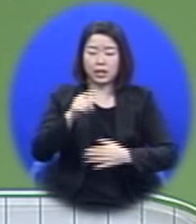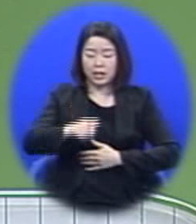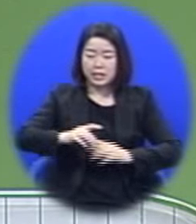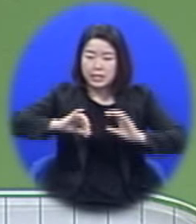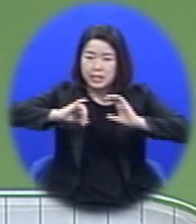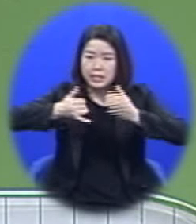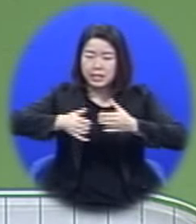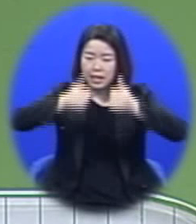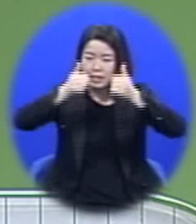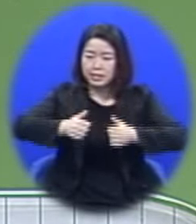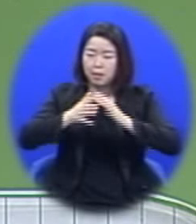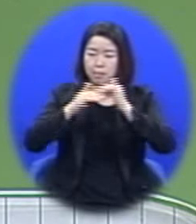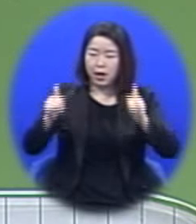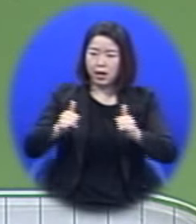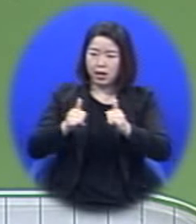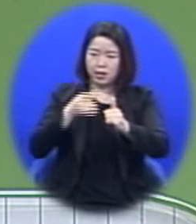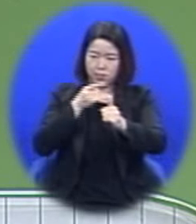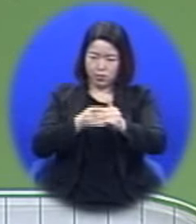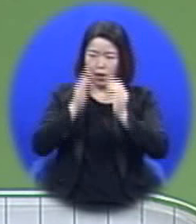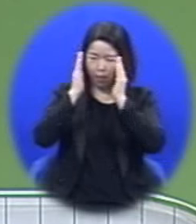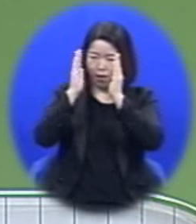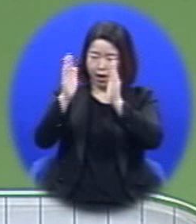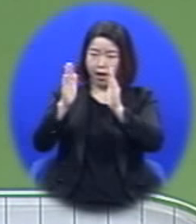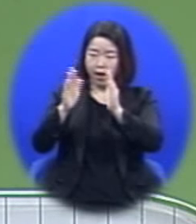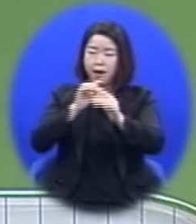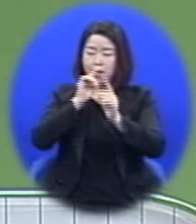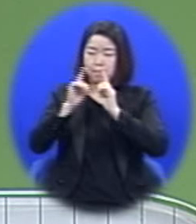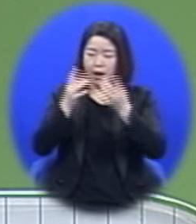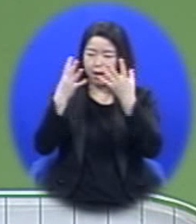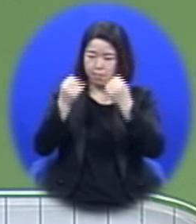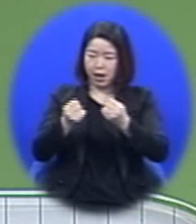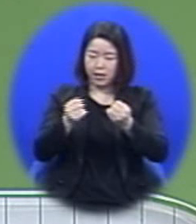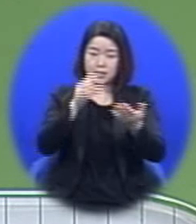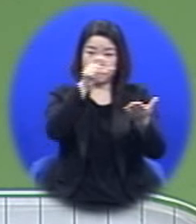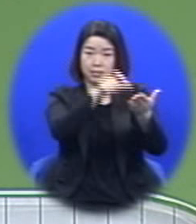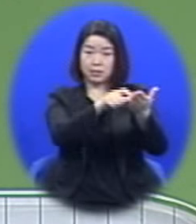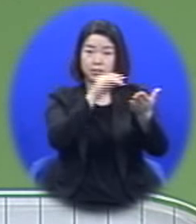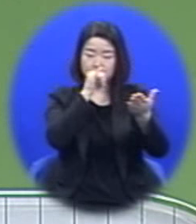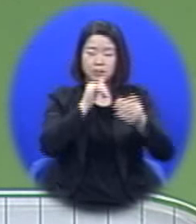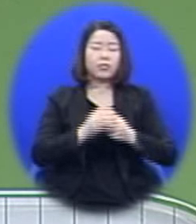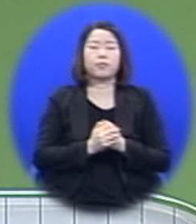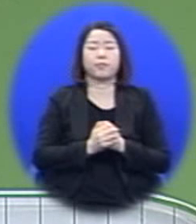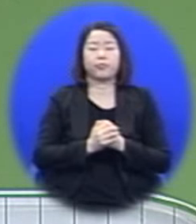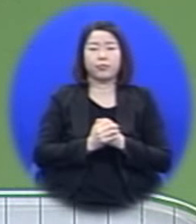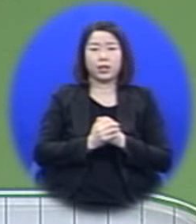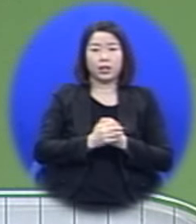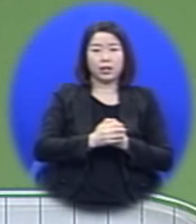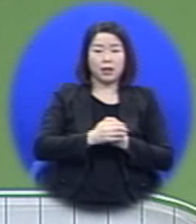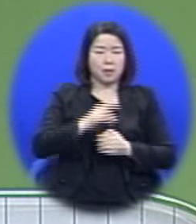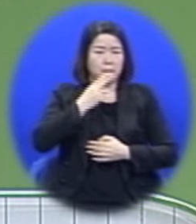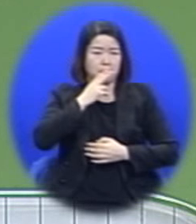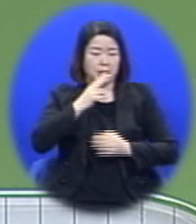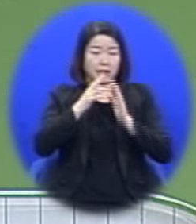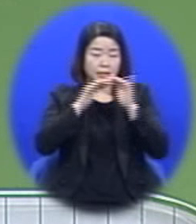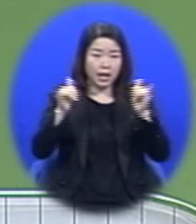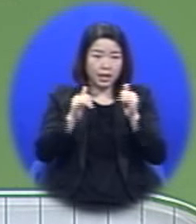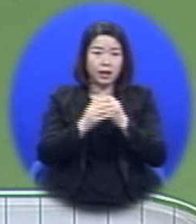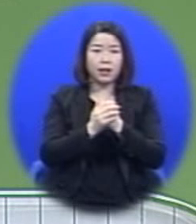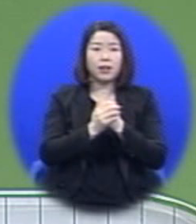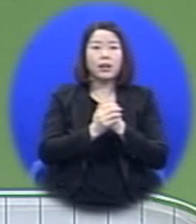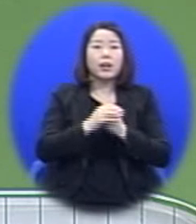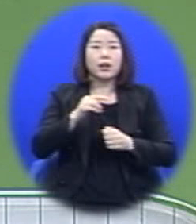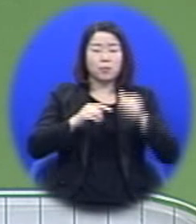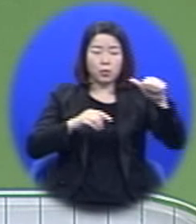재판관들을 향하여 하신 말씀이 많이 나옵니다. 이사야 5장 23절에 보면